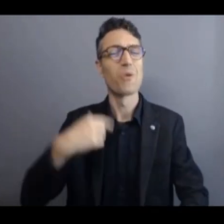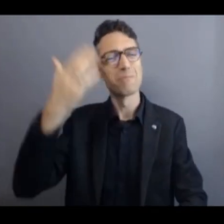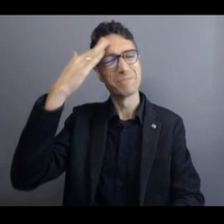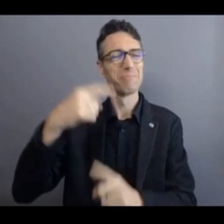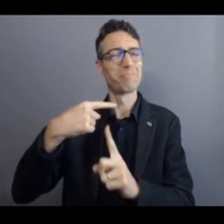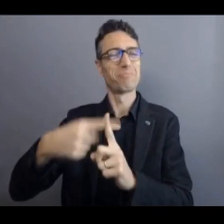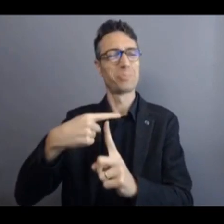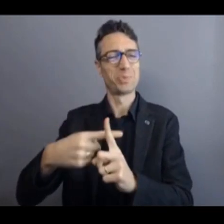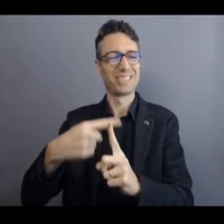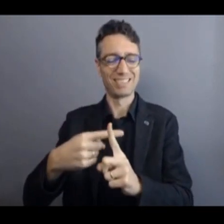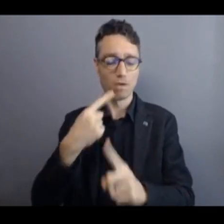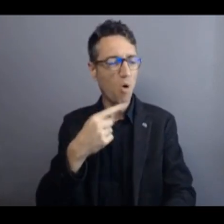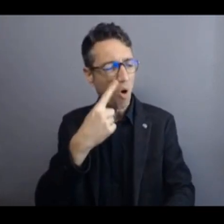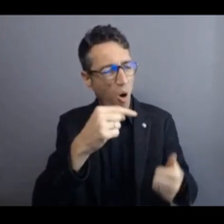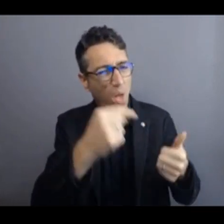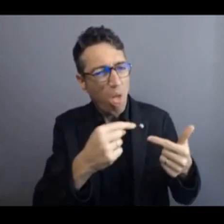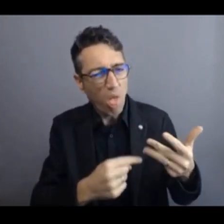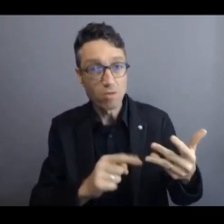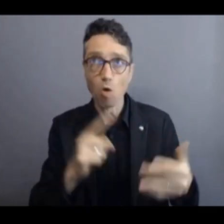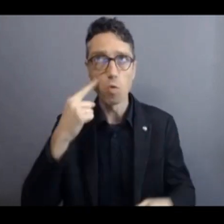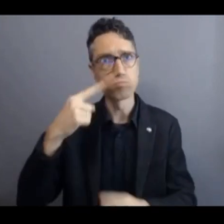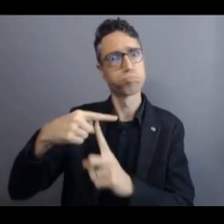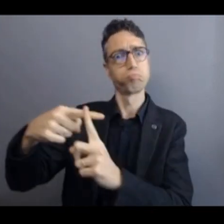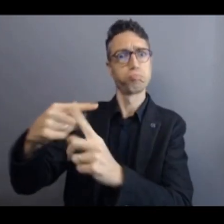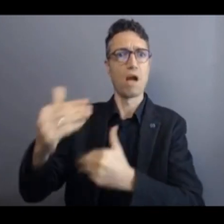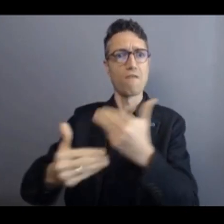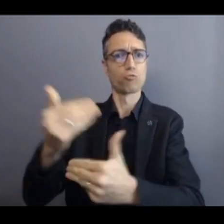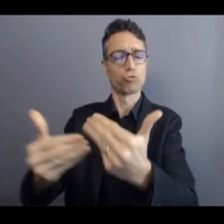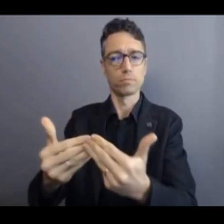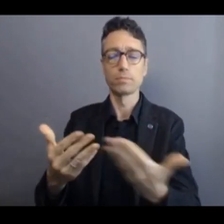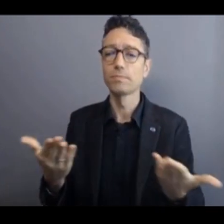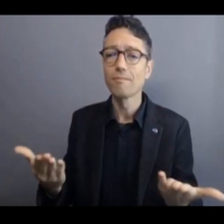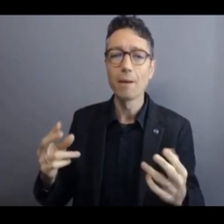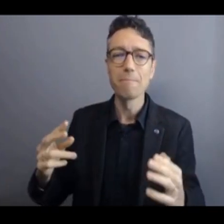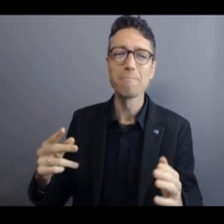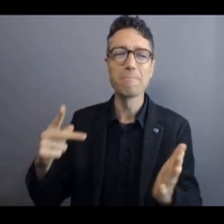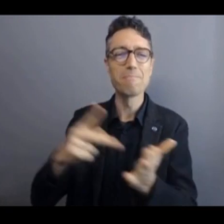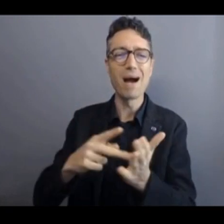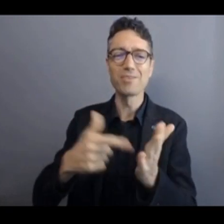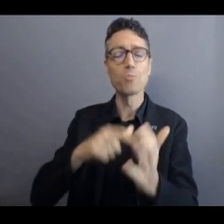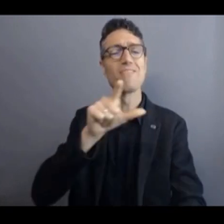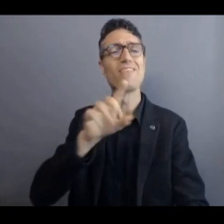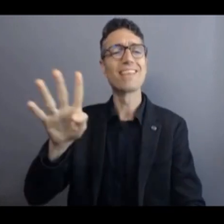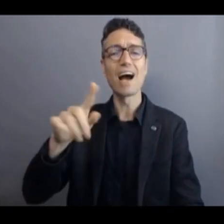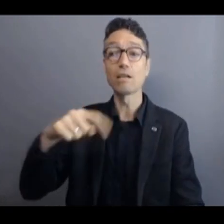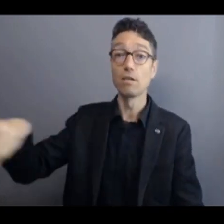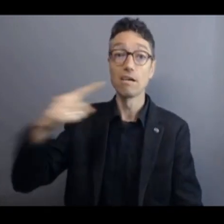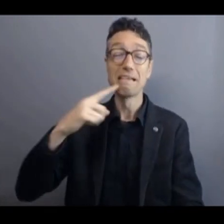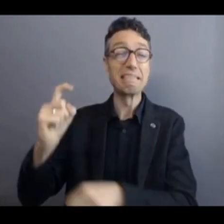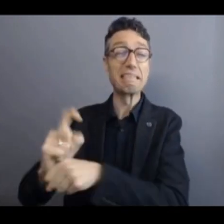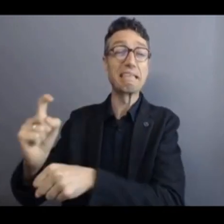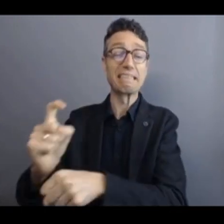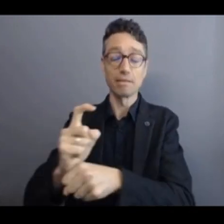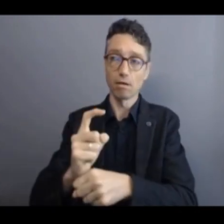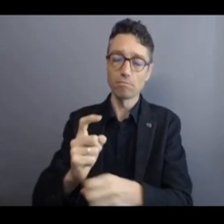faut voir les choses qui avancent. Vous voyez, comme aujourd'hui, Paris 2024, pour moi, on entend beaucoup, beaucoup de critiques. Enfin, c'est un sport national, hein, la critique. Hein. On adore critiquer, on